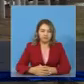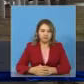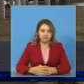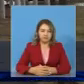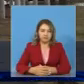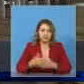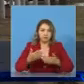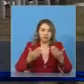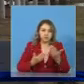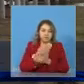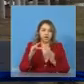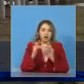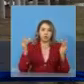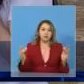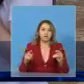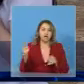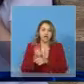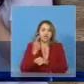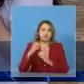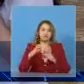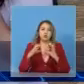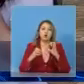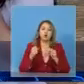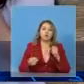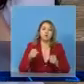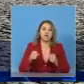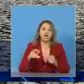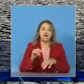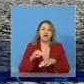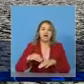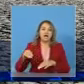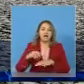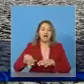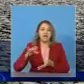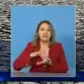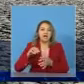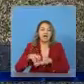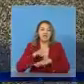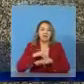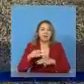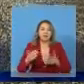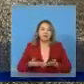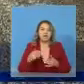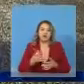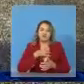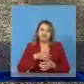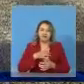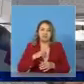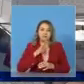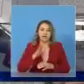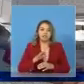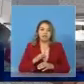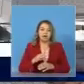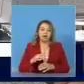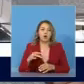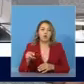Бұл жаңа көпірден өтіп жатқан алғашқы жүк көлігі. Қала әкімі Асхат Шахаров құрылысты қабылдап, көпірдің өңіріміз үшін маңызы зор екенін айтты.